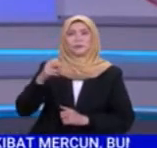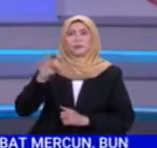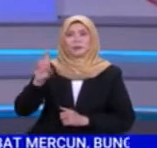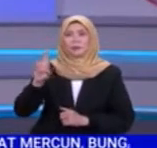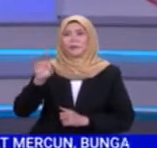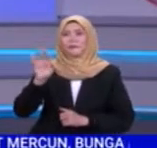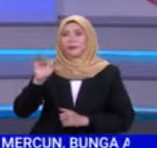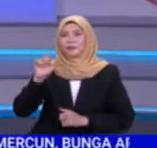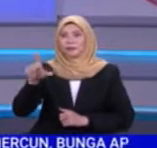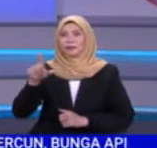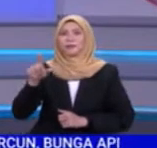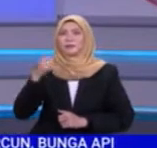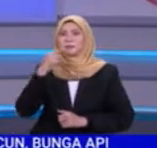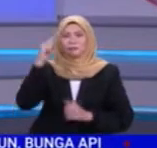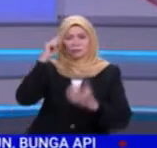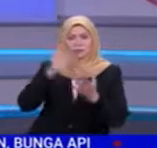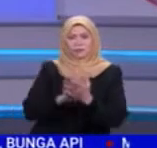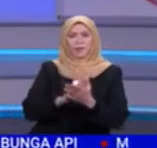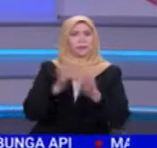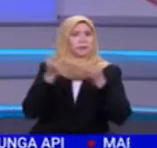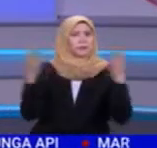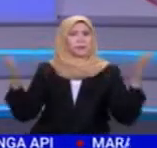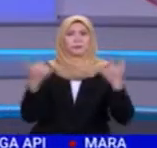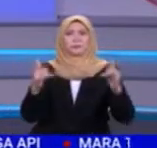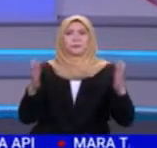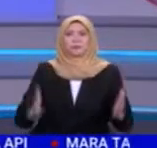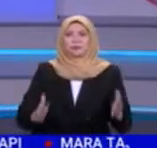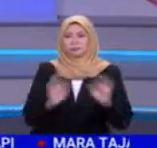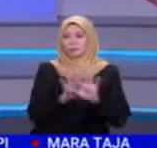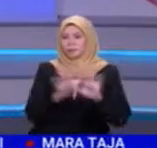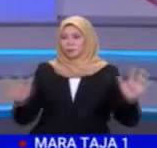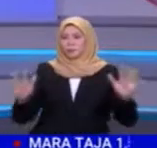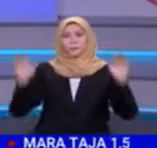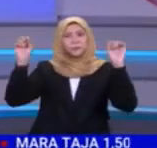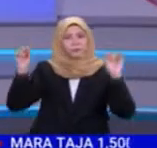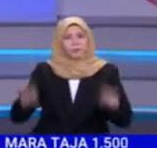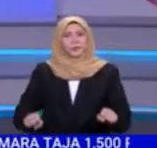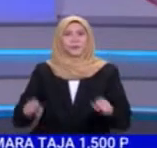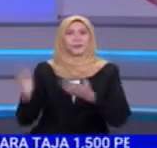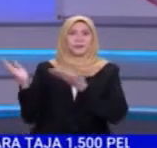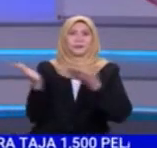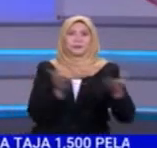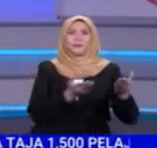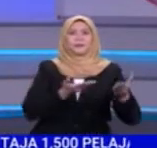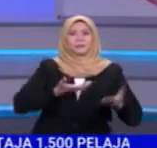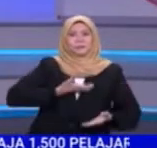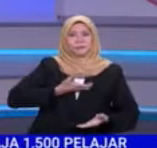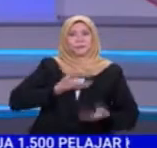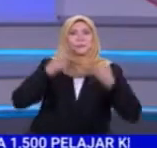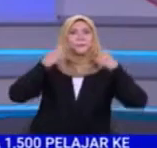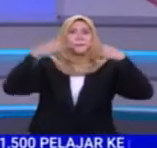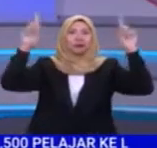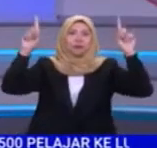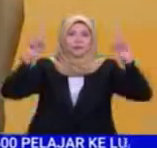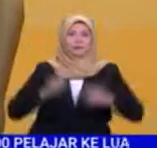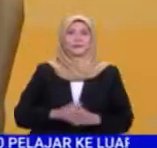pasukan negara mempunyai er ramai pilihan pemain yang mampu untuk membawa pulang kejayaan